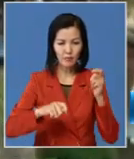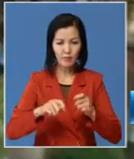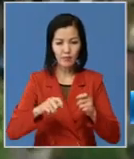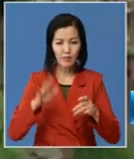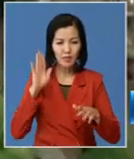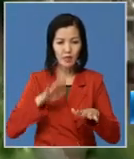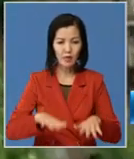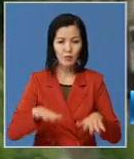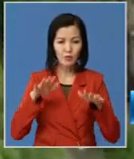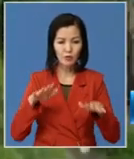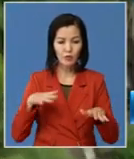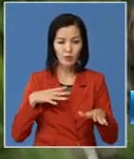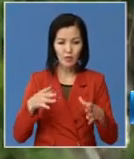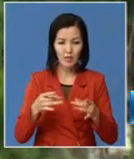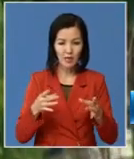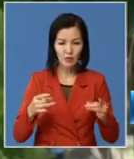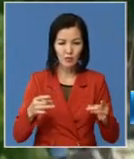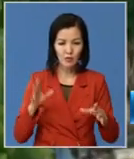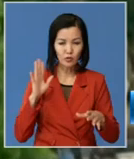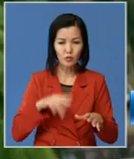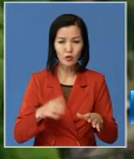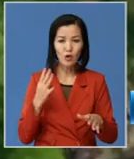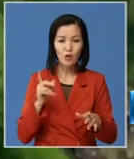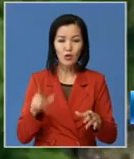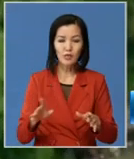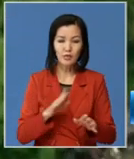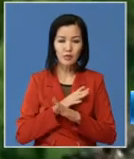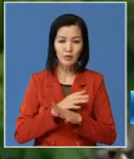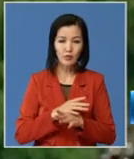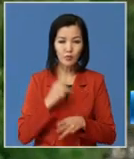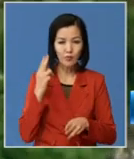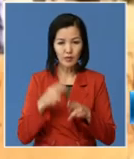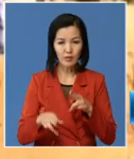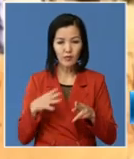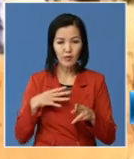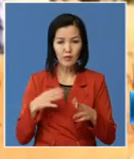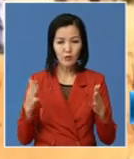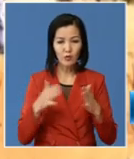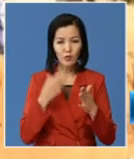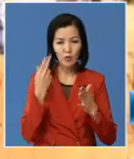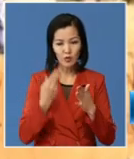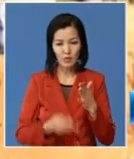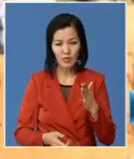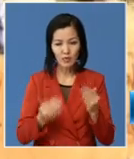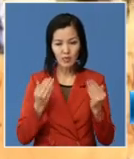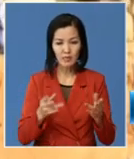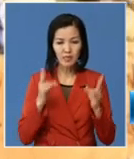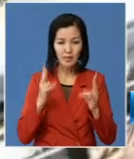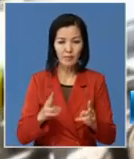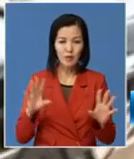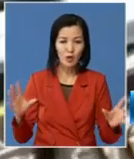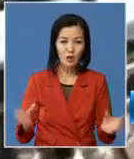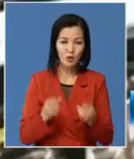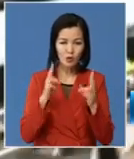осыдан сұраңызшы, әнші менің түсінігімде әнін айтып сахнада жүру керек. Ұстаз